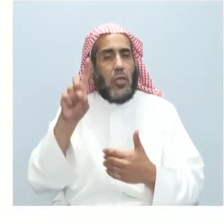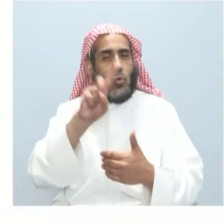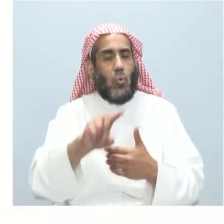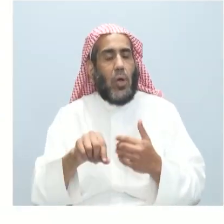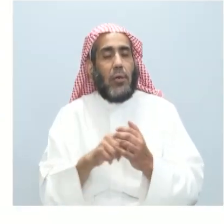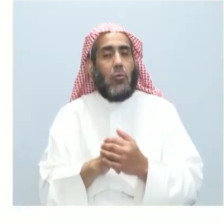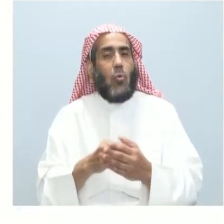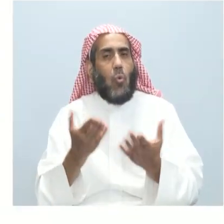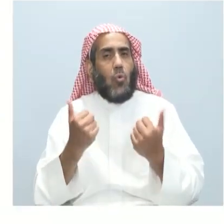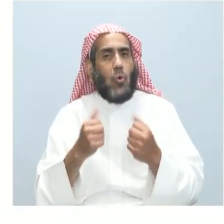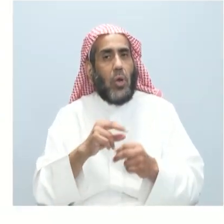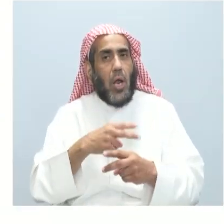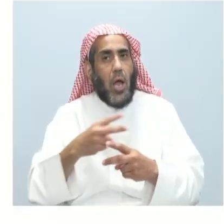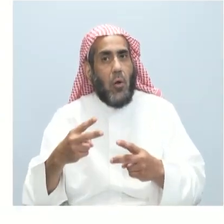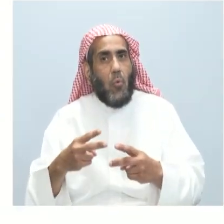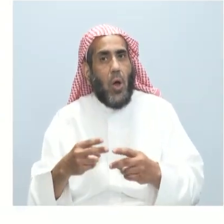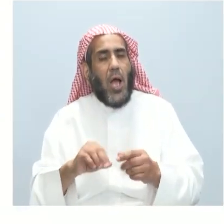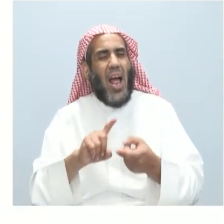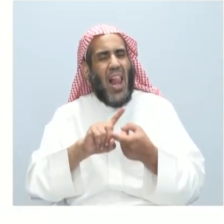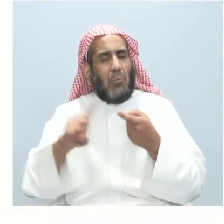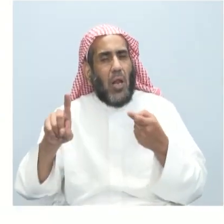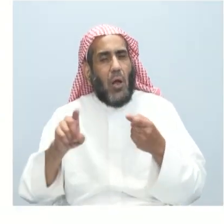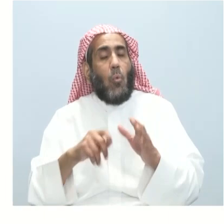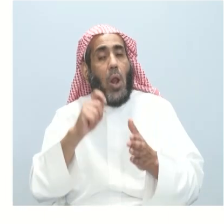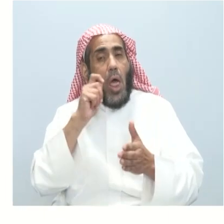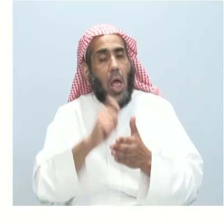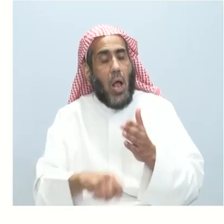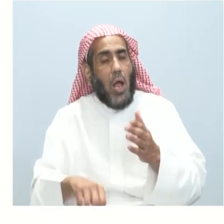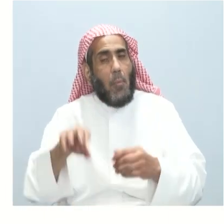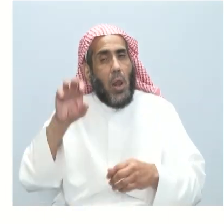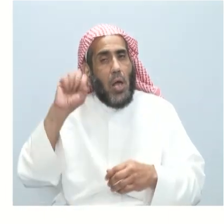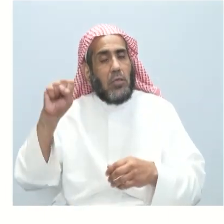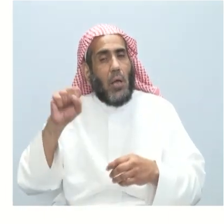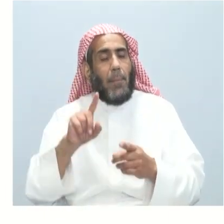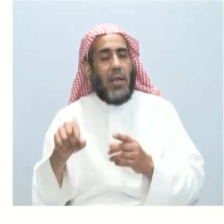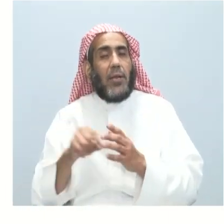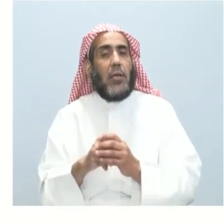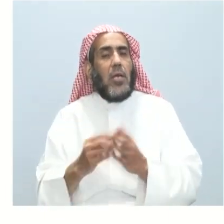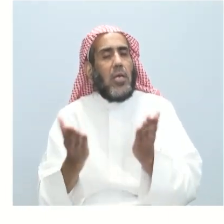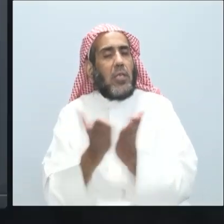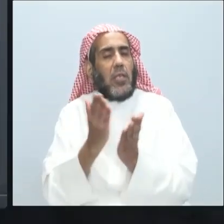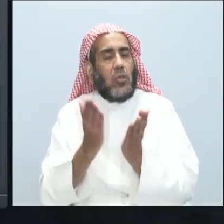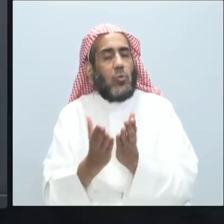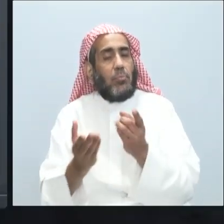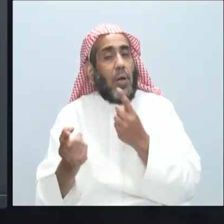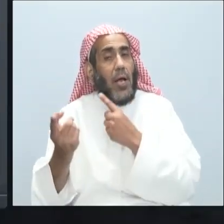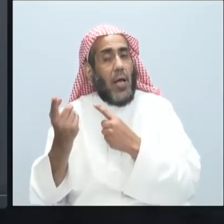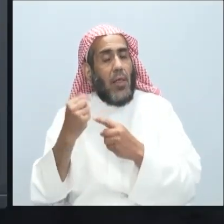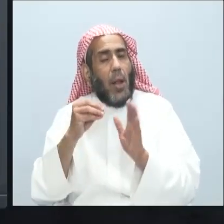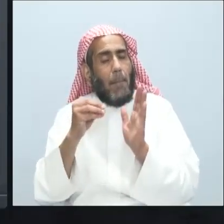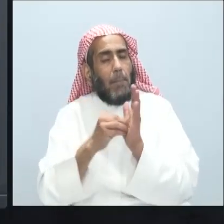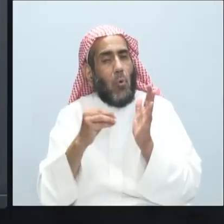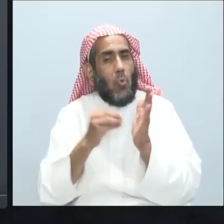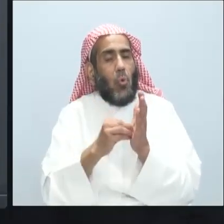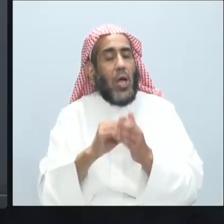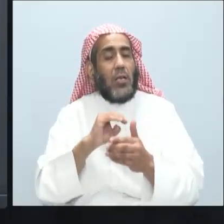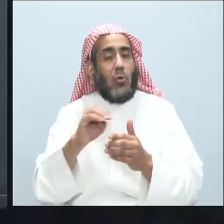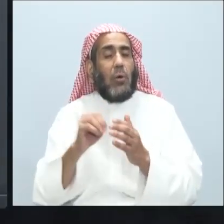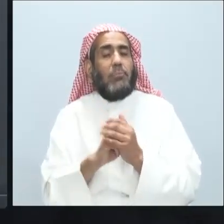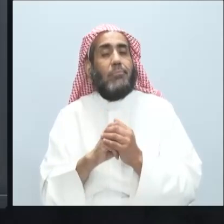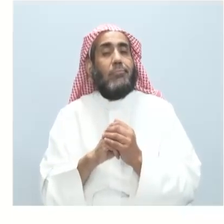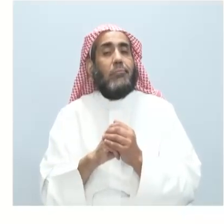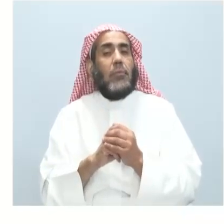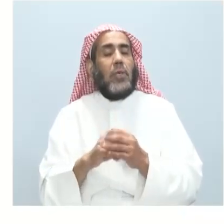اخر اذكر انواع المطلقات والاحكام الخاصه بهن درستم هذا الموضوع الجواب